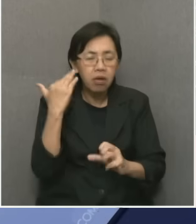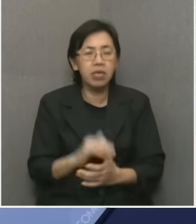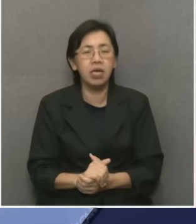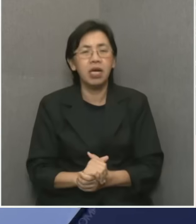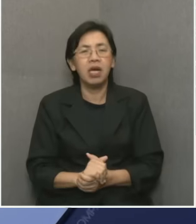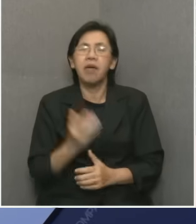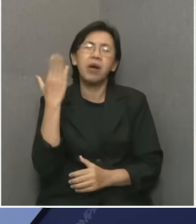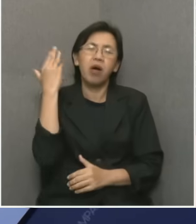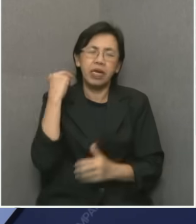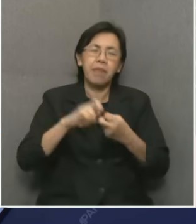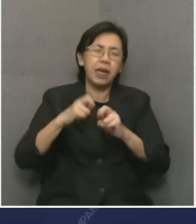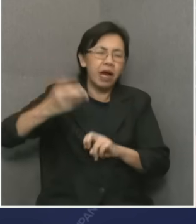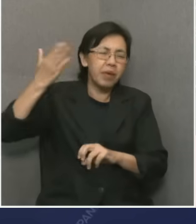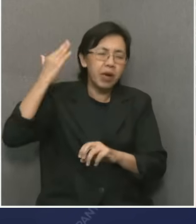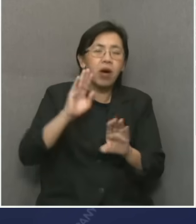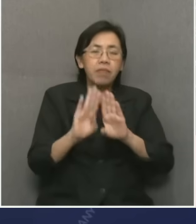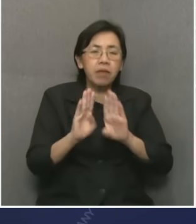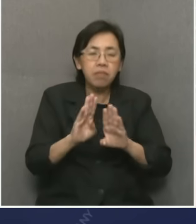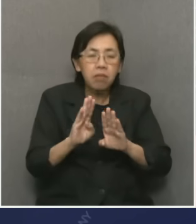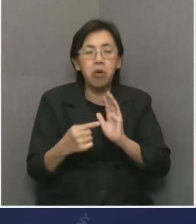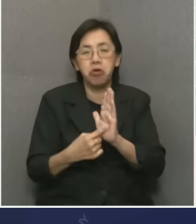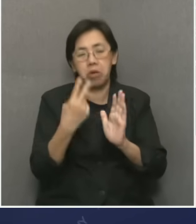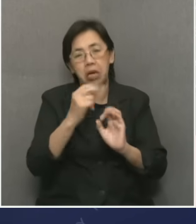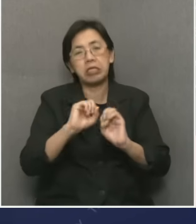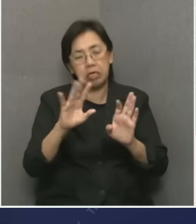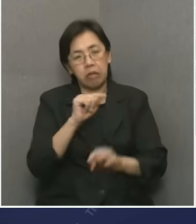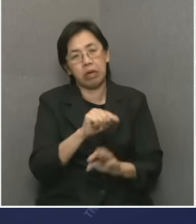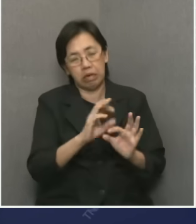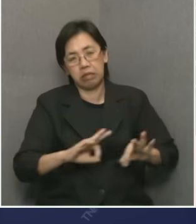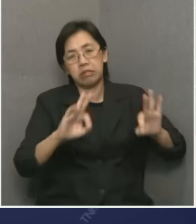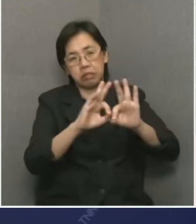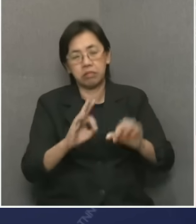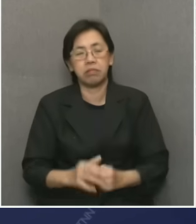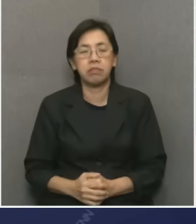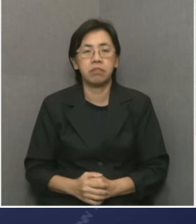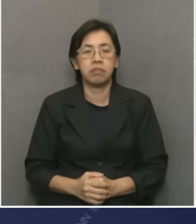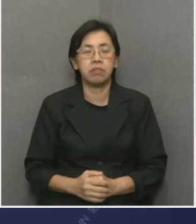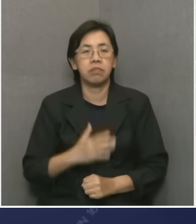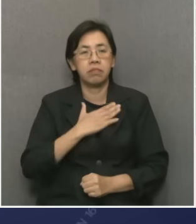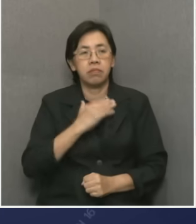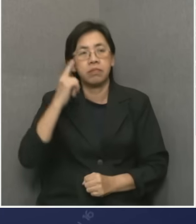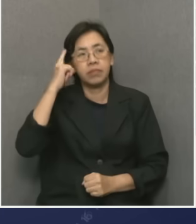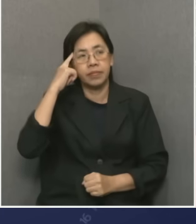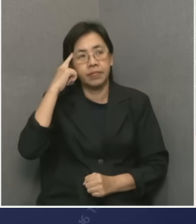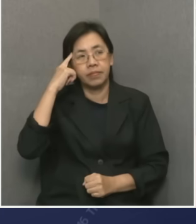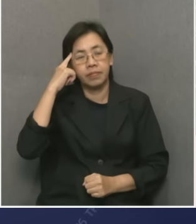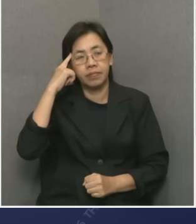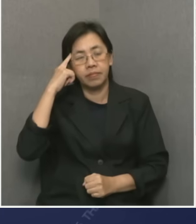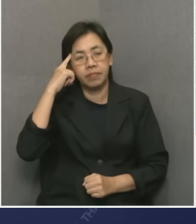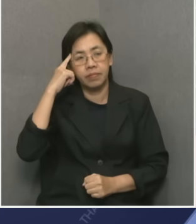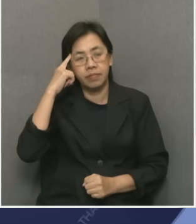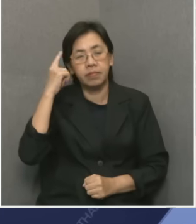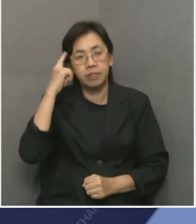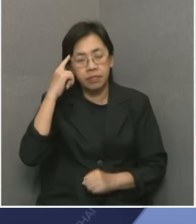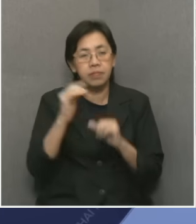อร์อะไรอย่างเงี้ยนะครับอันนี้ค่อนข้างที่จะเห็นได้ชัดนะฮะทีนี้ผมคิดว่าตัวแสดงอย่าง